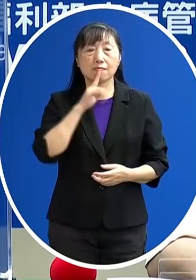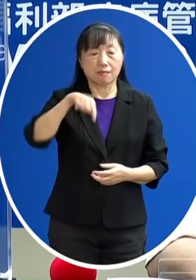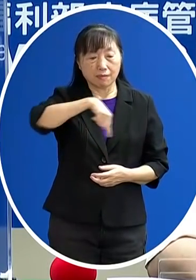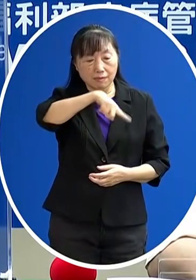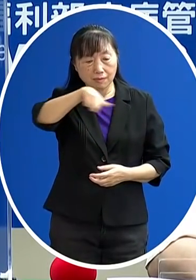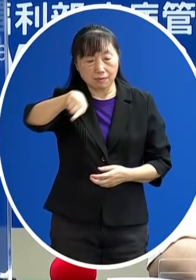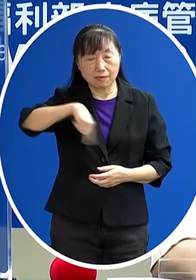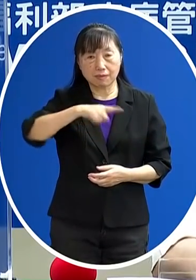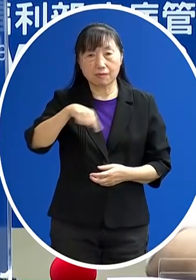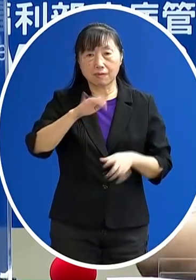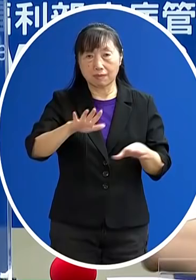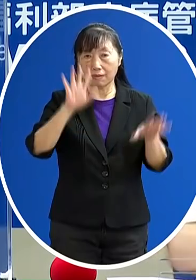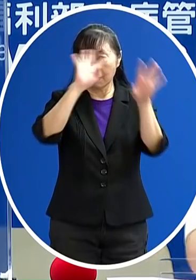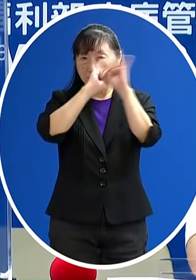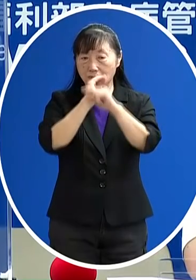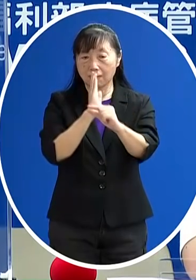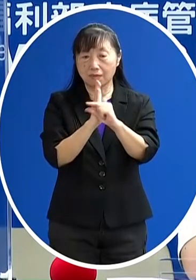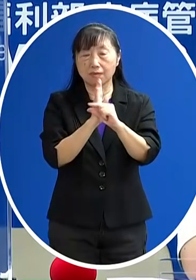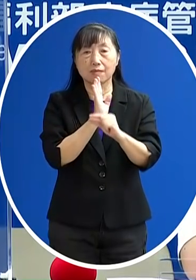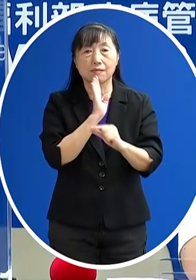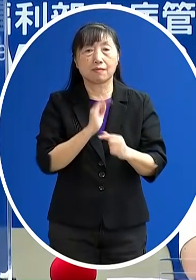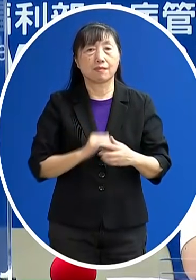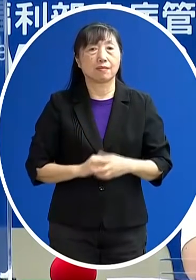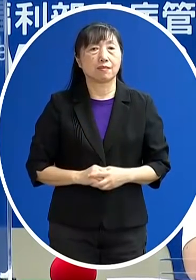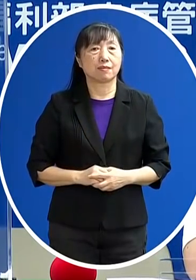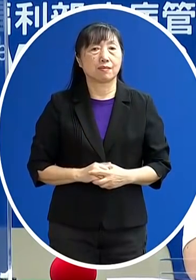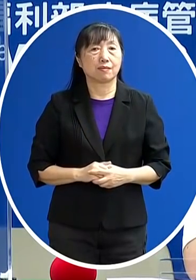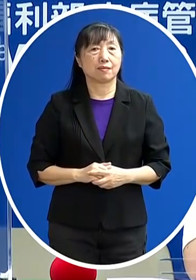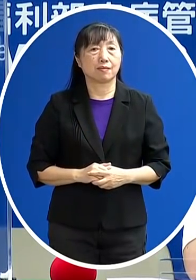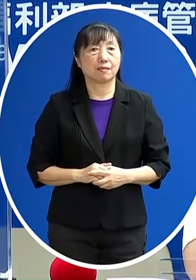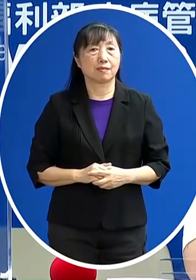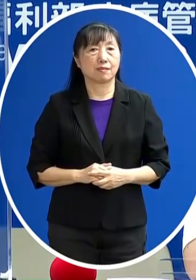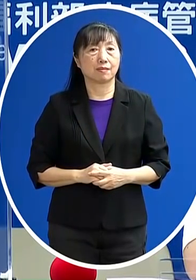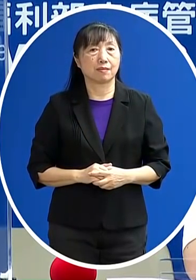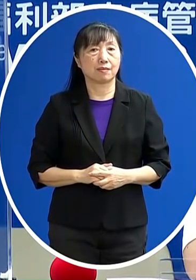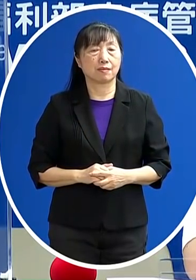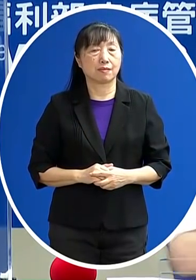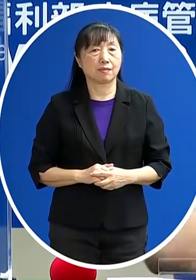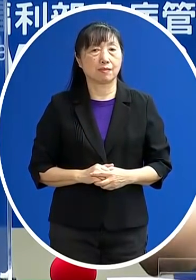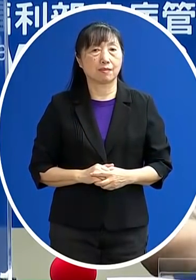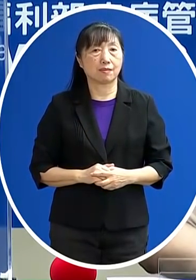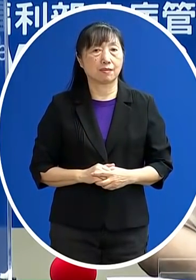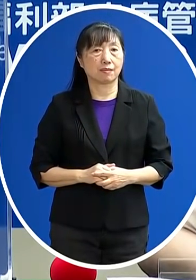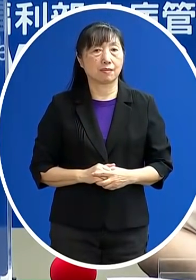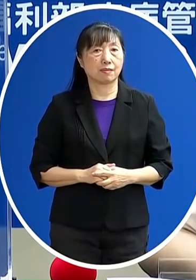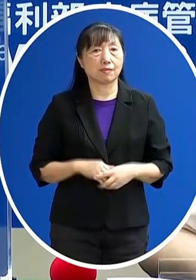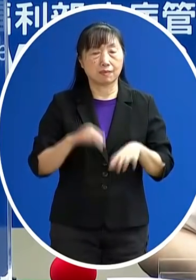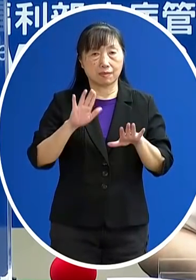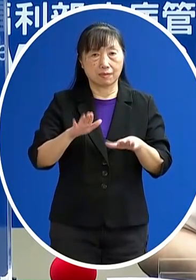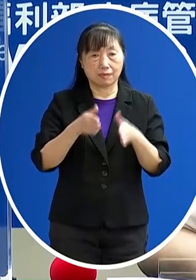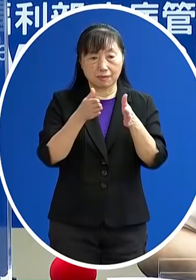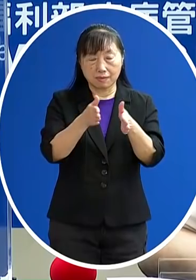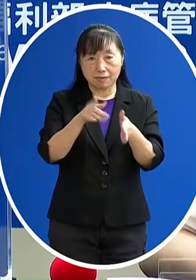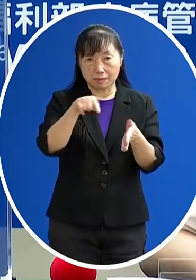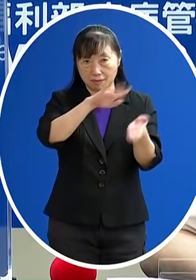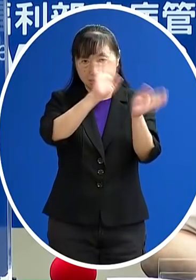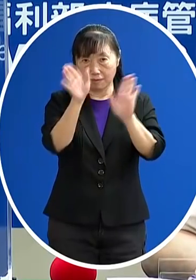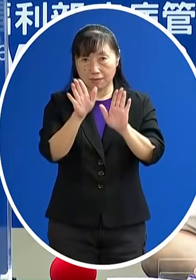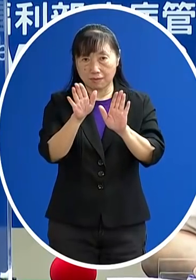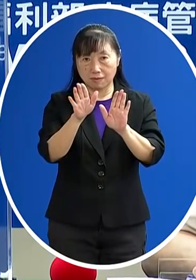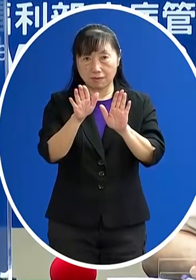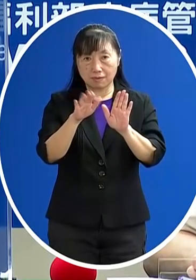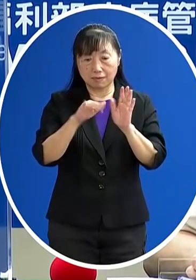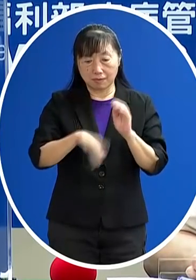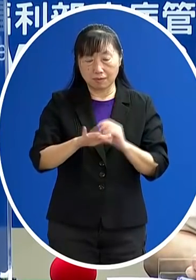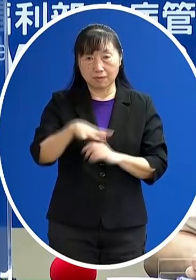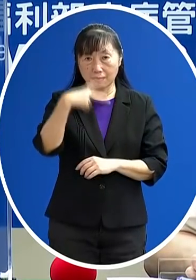的疫调现在正在进行中，那所以在看到就是整体这个案子下面就有2位的